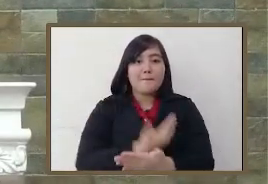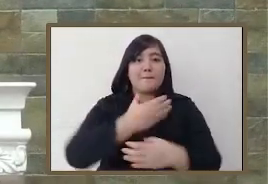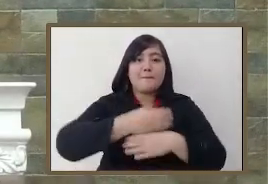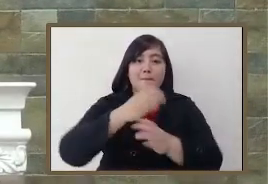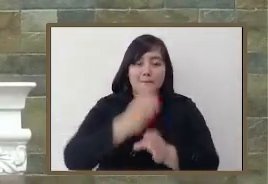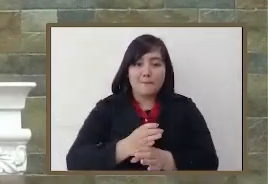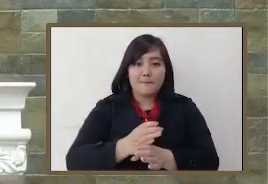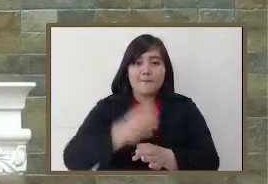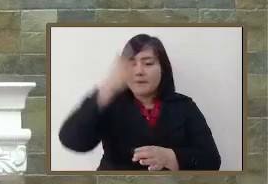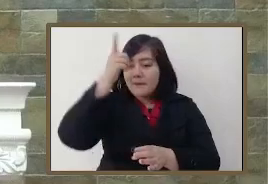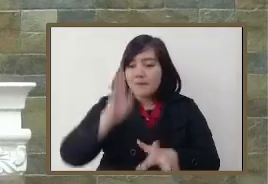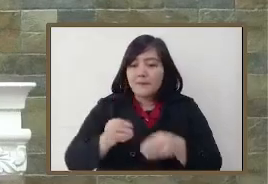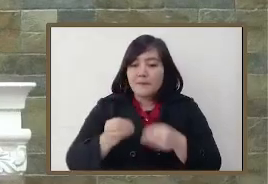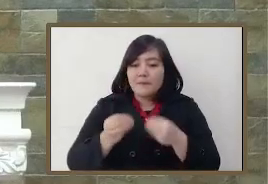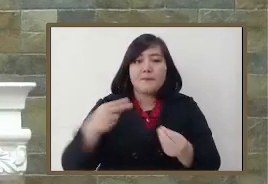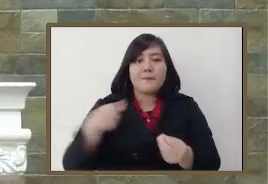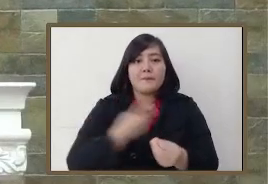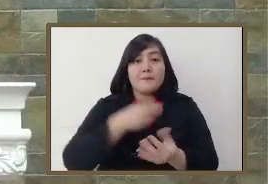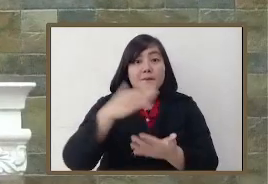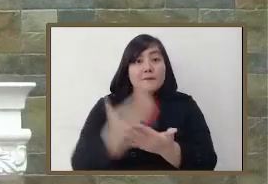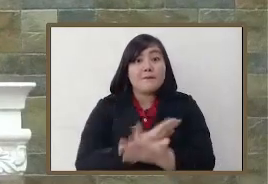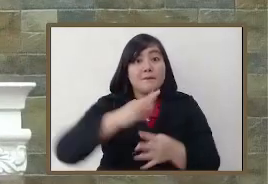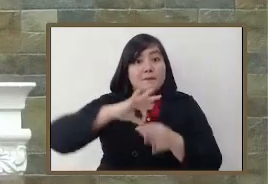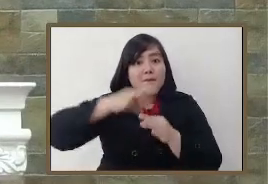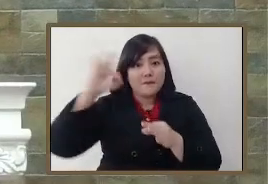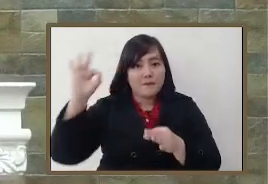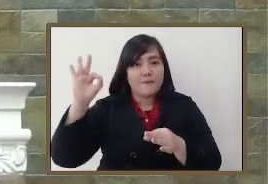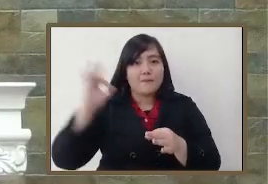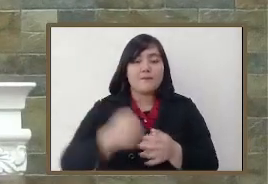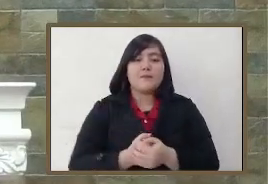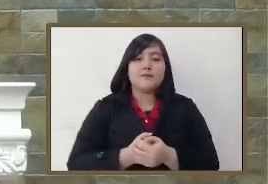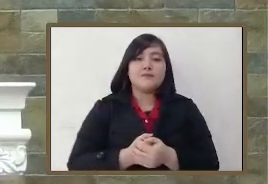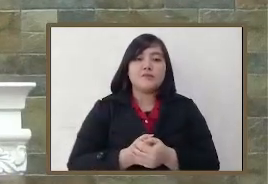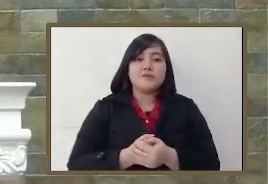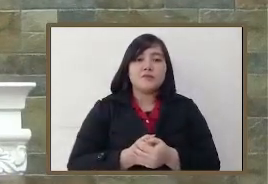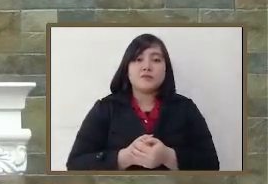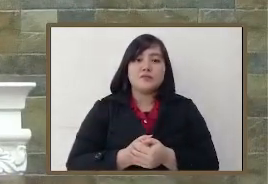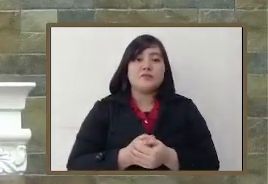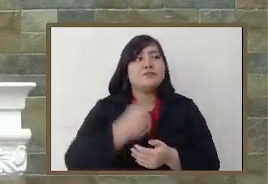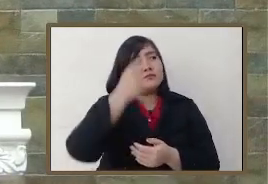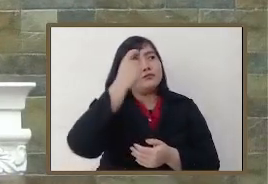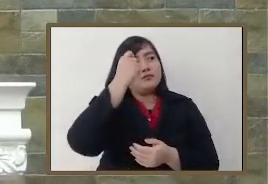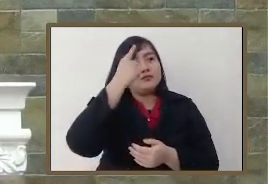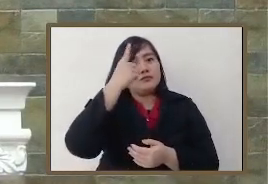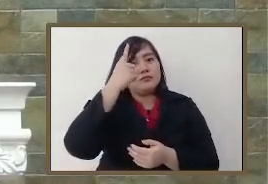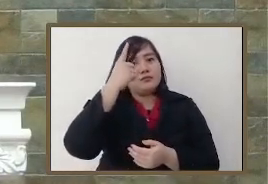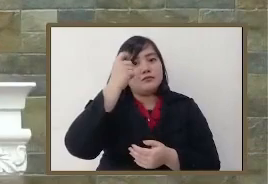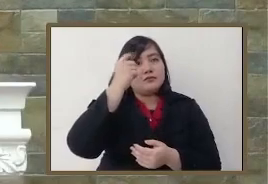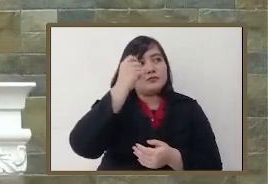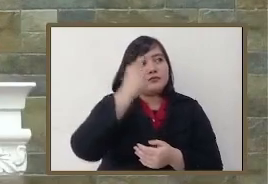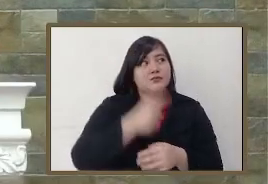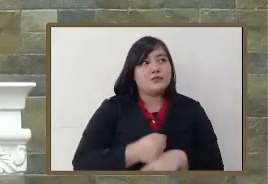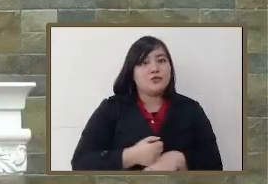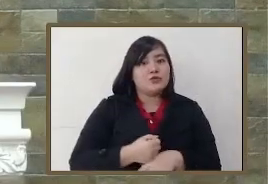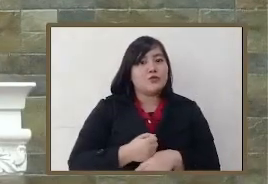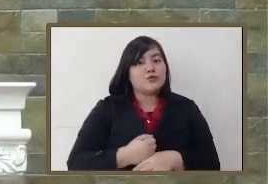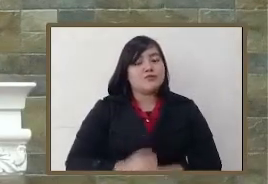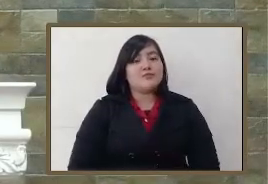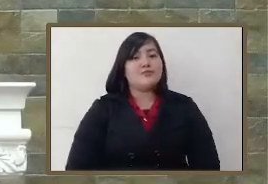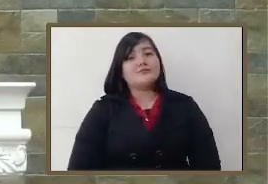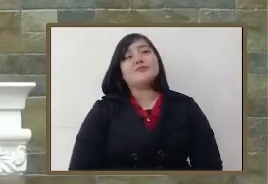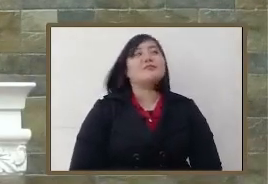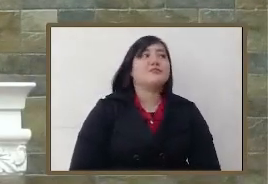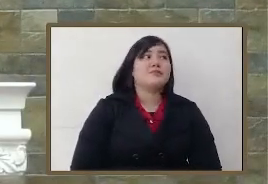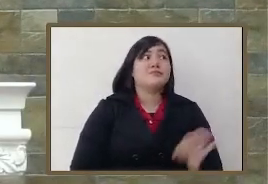new spirit. Remember that. Alright? Nasusundan niyo mga kapatid. Hindi ho tayo binigyan